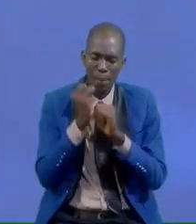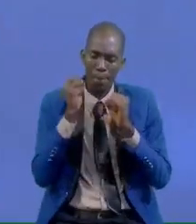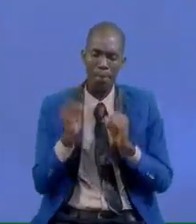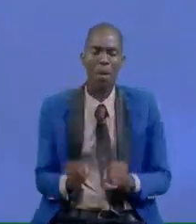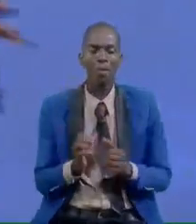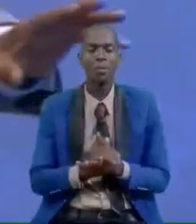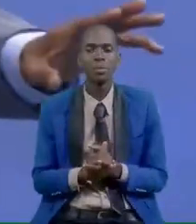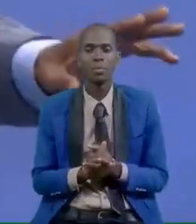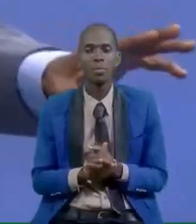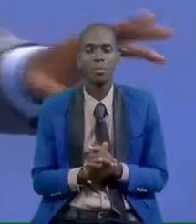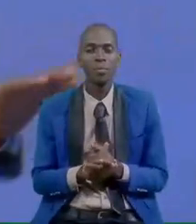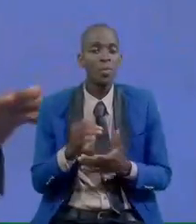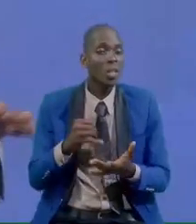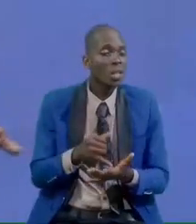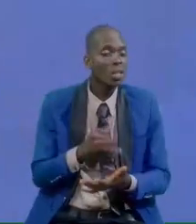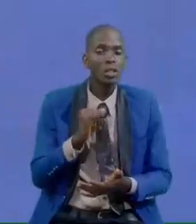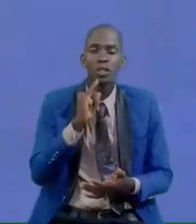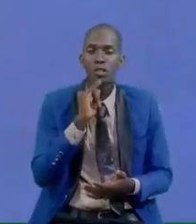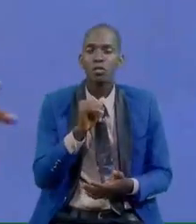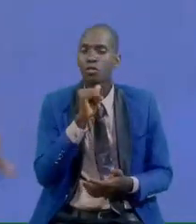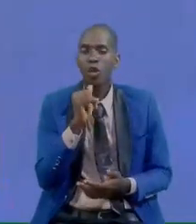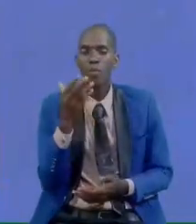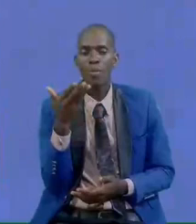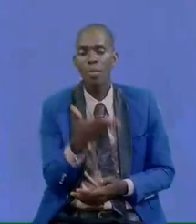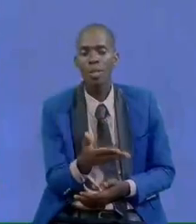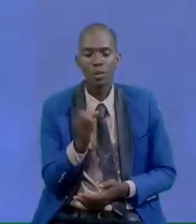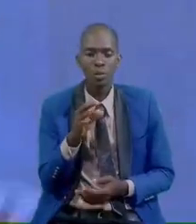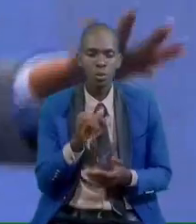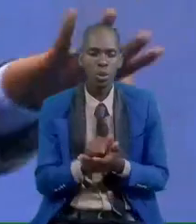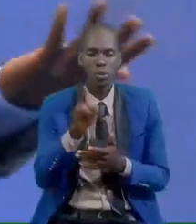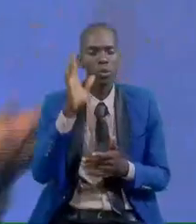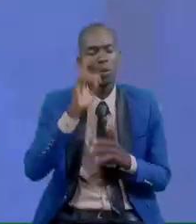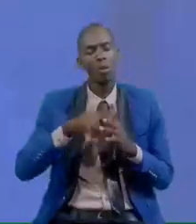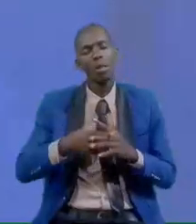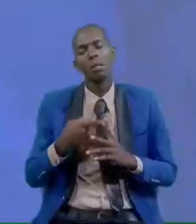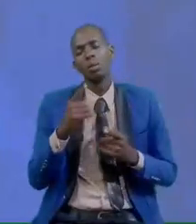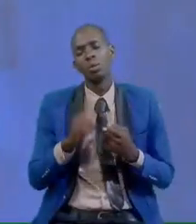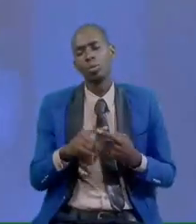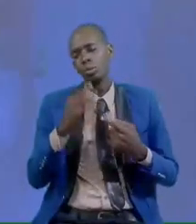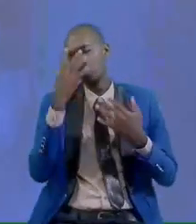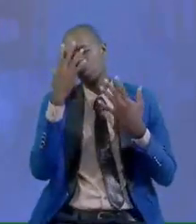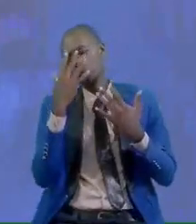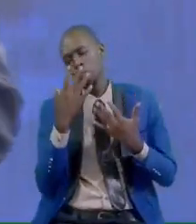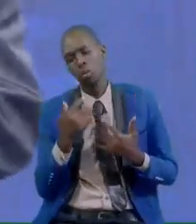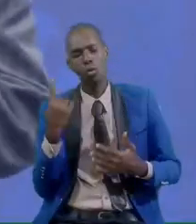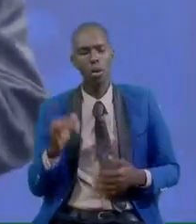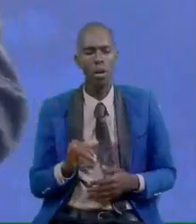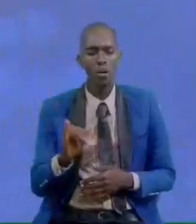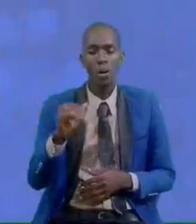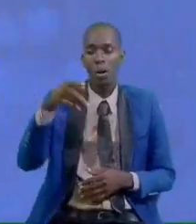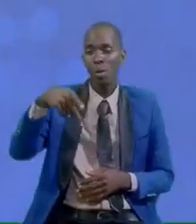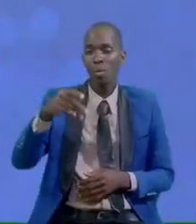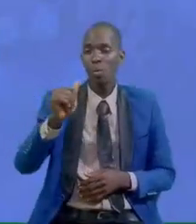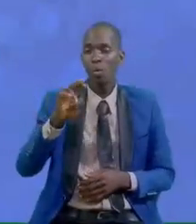manifestation de la puissance. Ce n'est pas là pour que tu regrettes pour toujours. Et Paul et Silas le